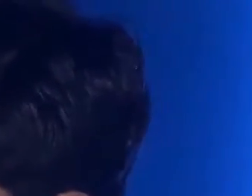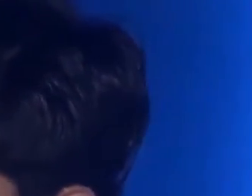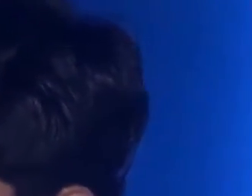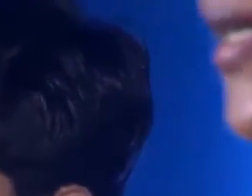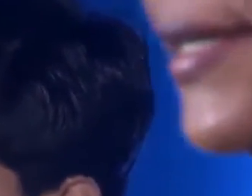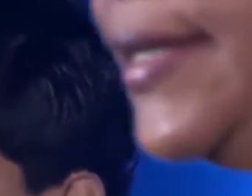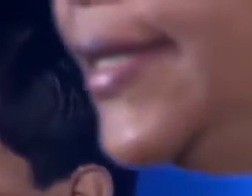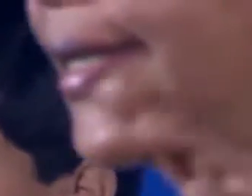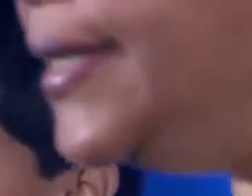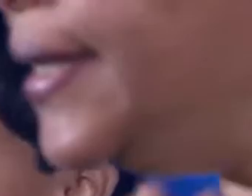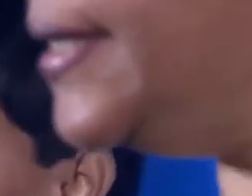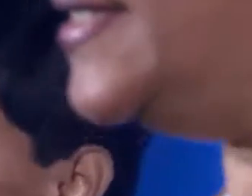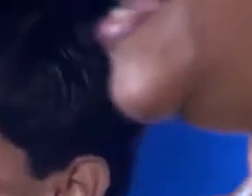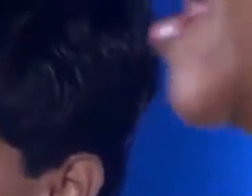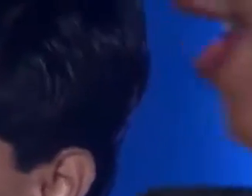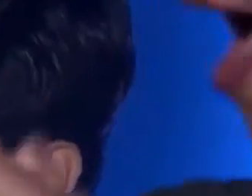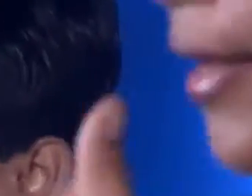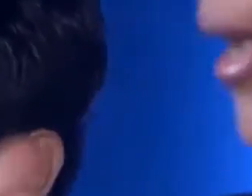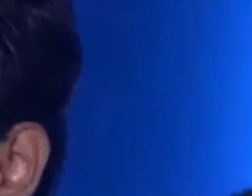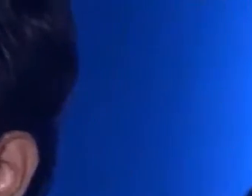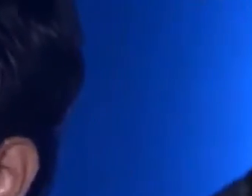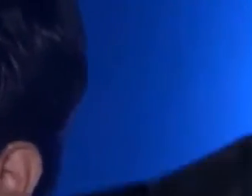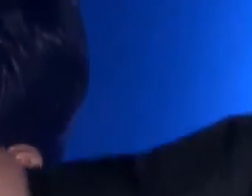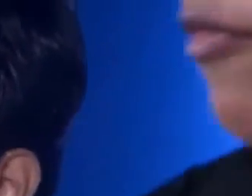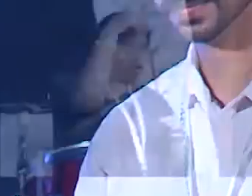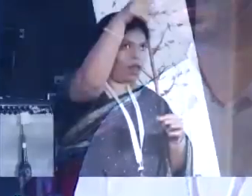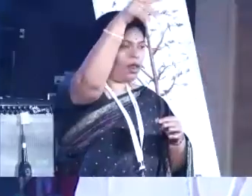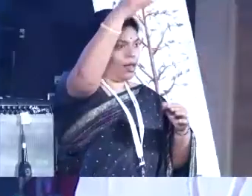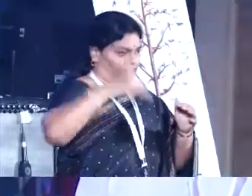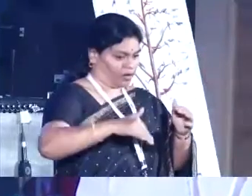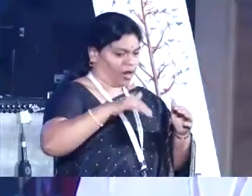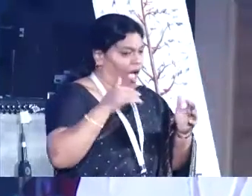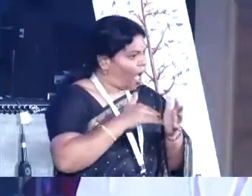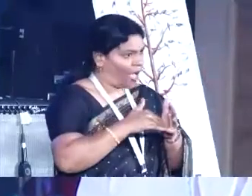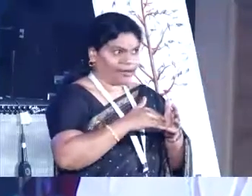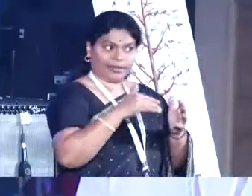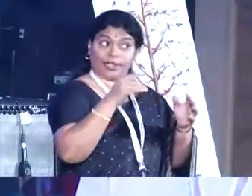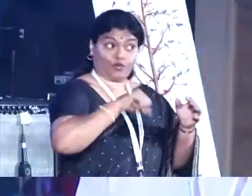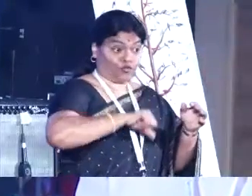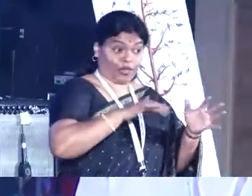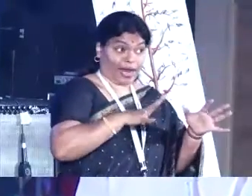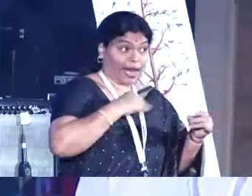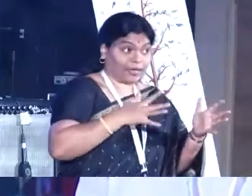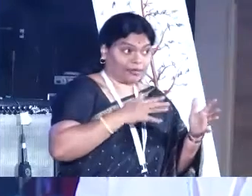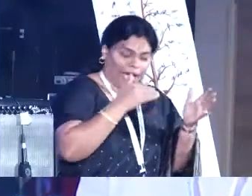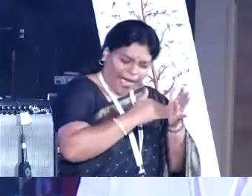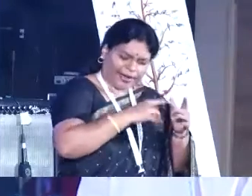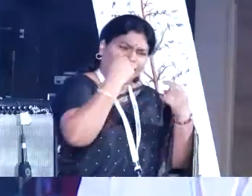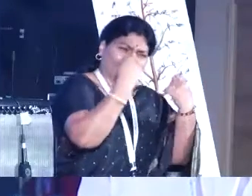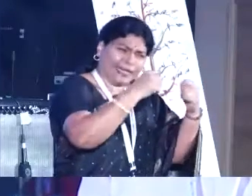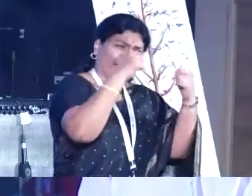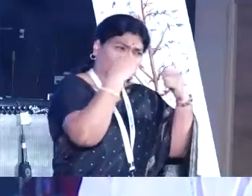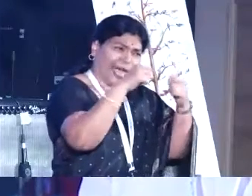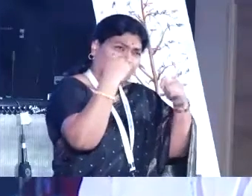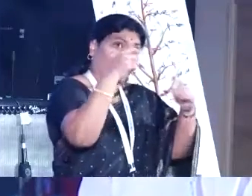बार बार दीवार में चढ़ती है, गिरती है, फिसलती है, फिर भी वो हिम्मत नहीं हारती, अंत में आखिर वहाँ तक